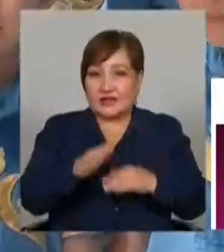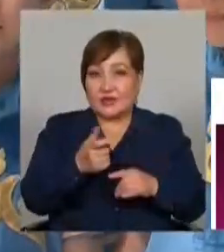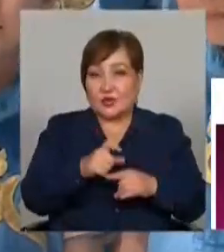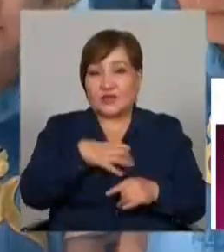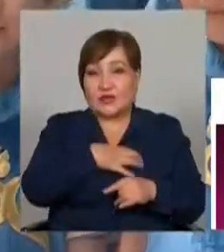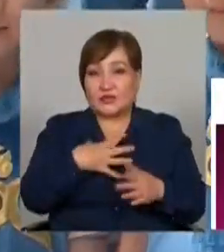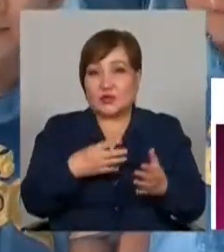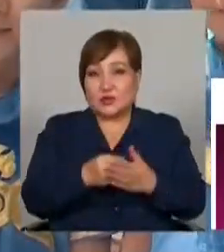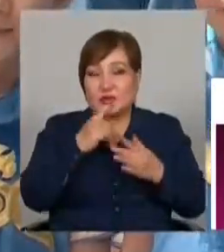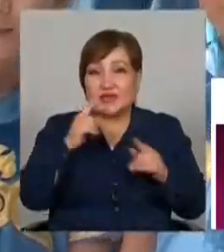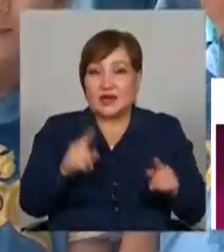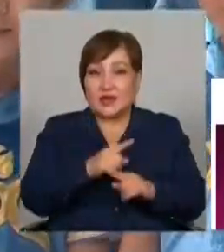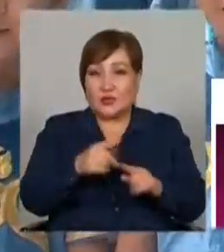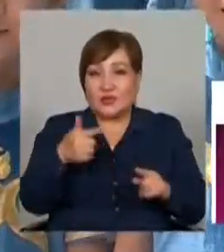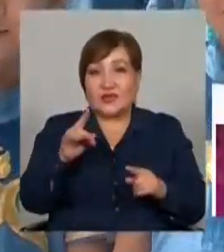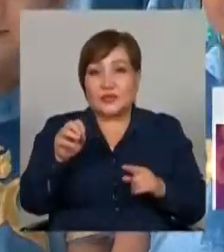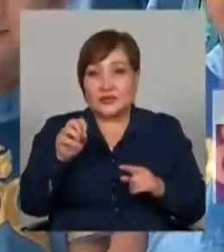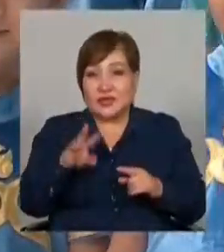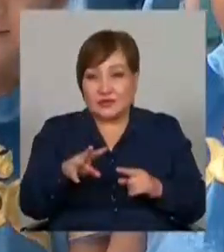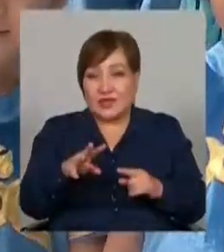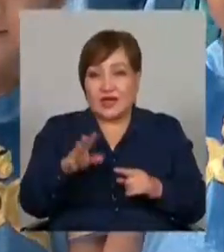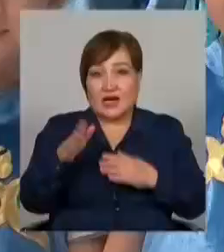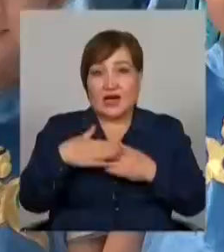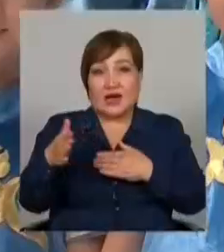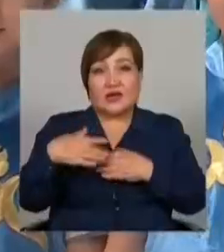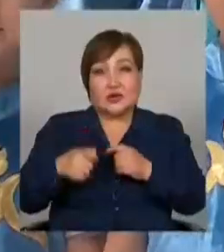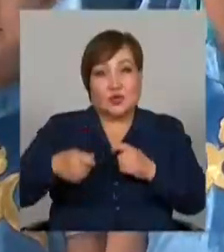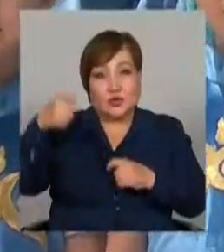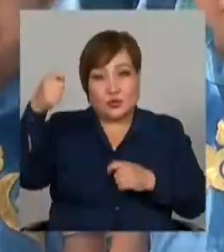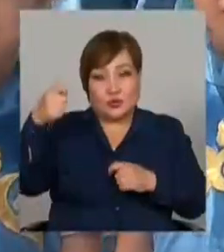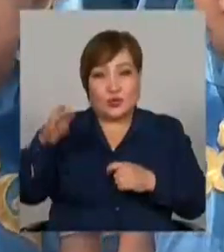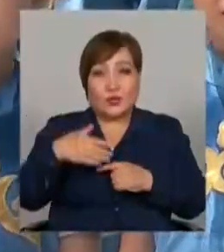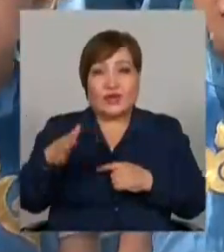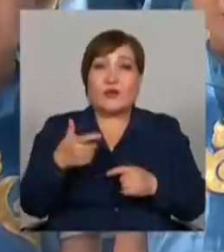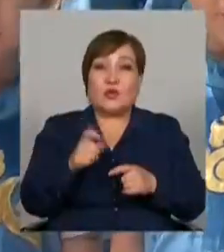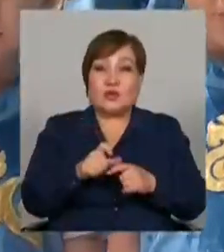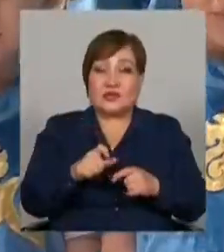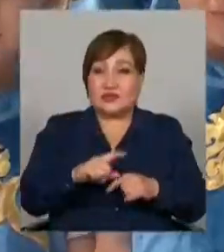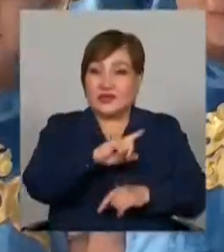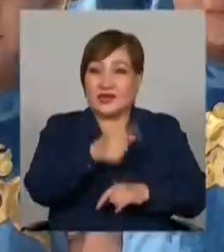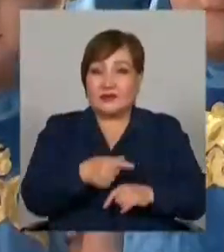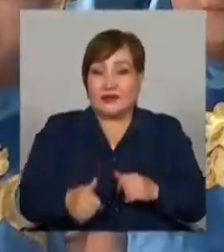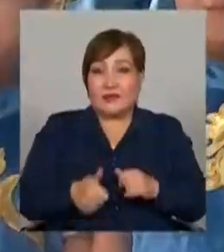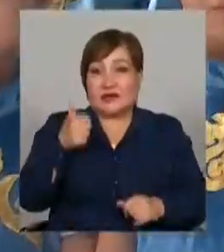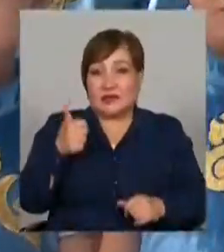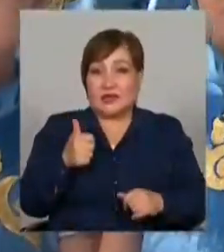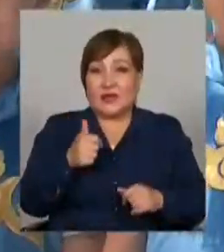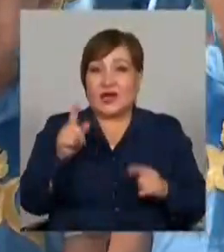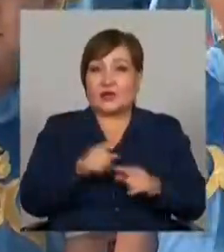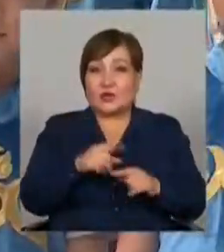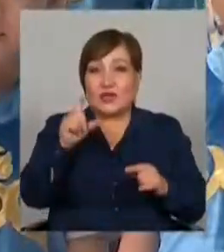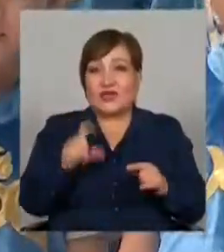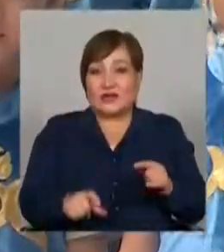өзімнің әнұраныммен, туыммен және де елтаңбаммен өте қатты мақтанамын. Әнұранның авторы